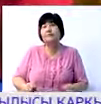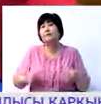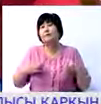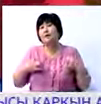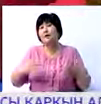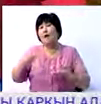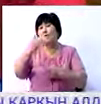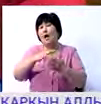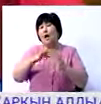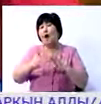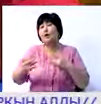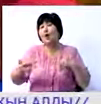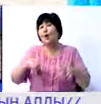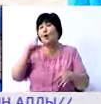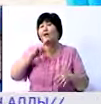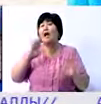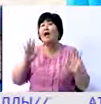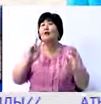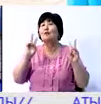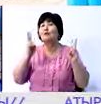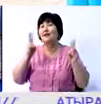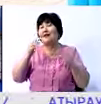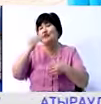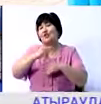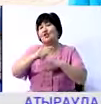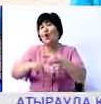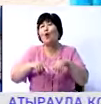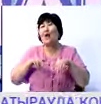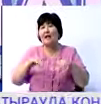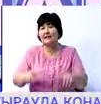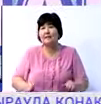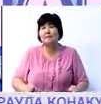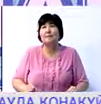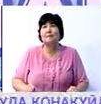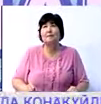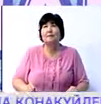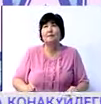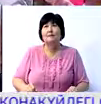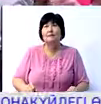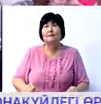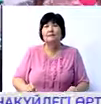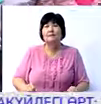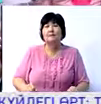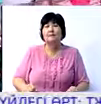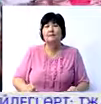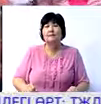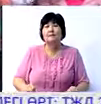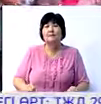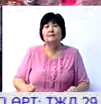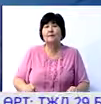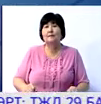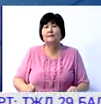Мерекелік бағдарлама аудан өнерпаздарының ән би кешіне ұласты. Аида Мұхтар, Алпамыс Әшірбеков, Қанат Махамбетов, Қызылорда телеарнасы, Сырдария